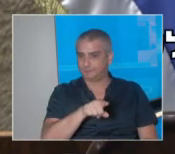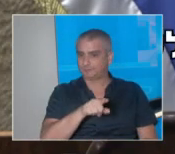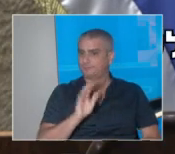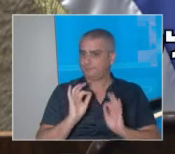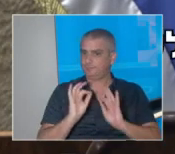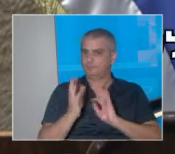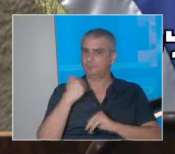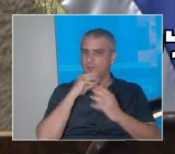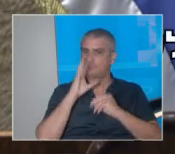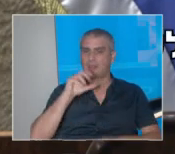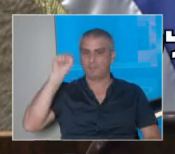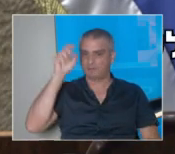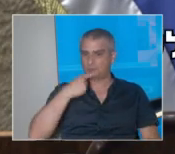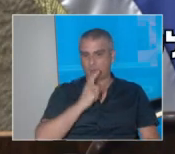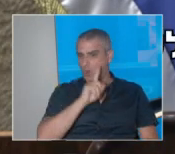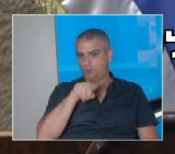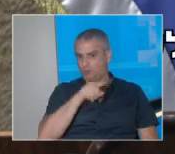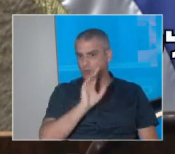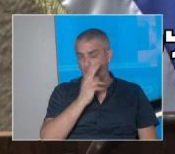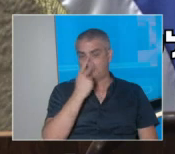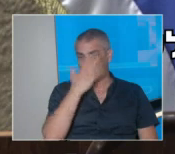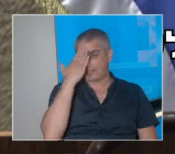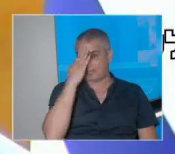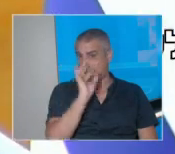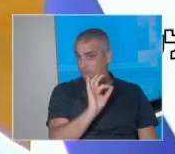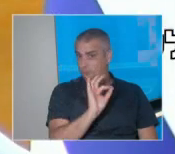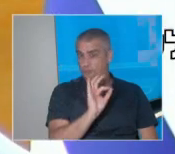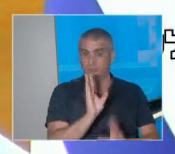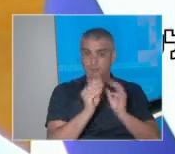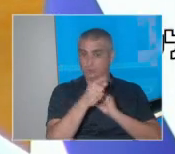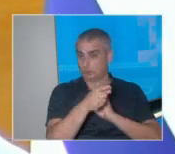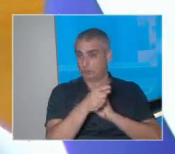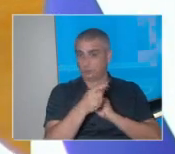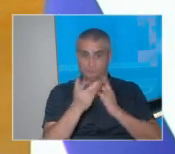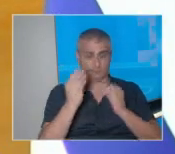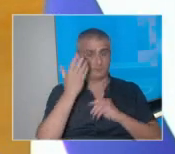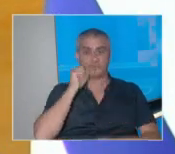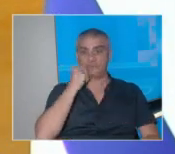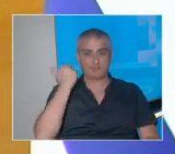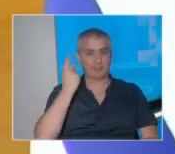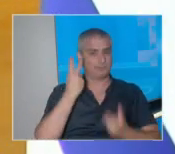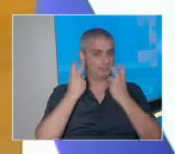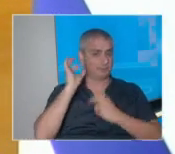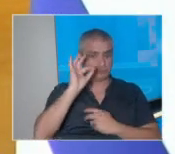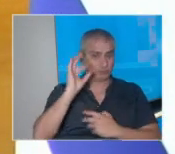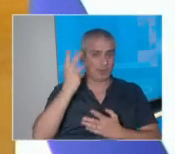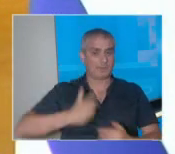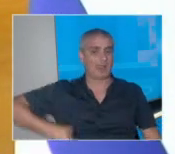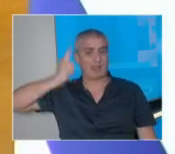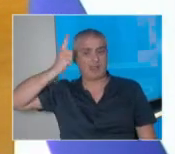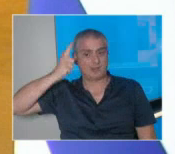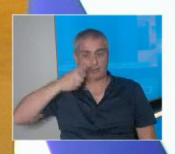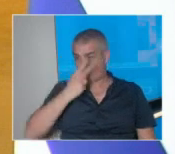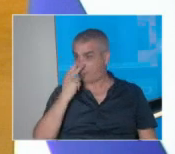בסדר, אבל רגע, בוא נדבר על גווינגר. אתה אומר, אתה לא שולל, כלומר, מבחינתך, מהיכרותך איתו, עם העבר שלו, עם הרזומה שלו, עם האקדח